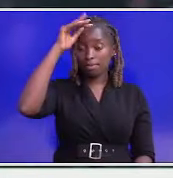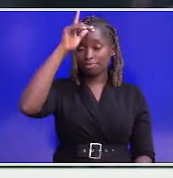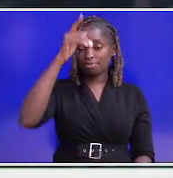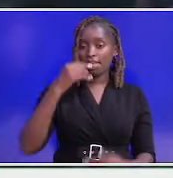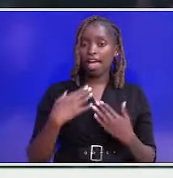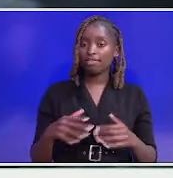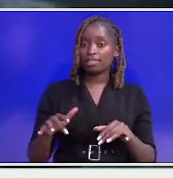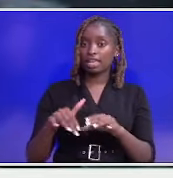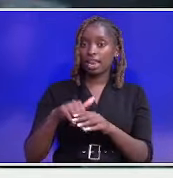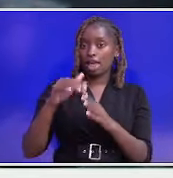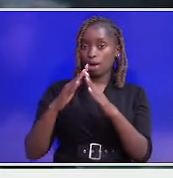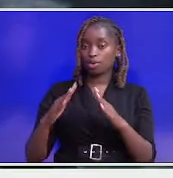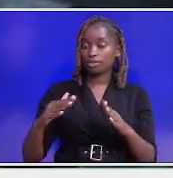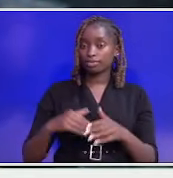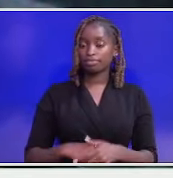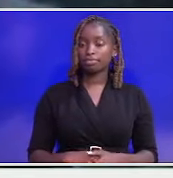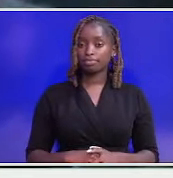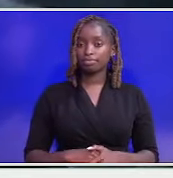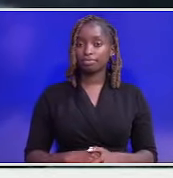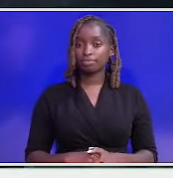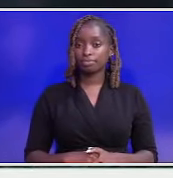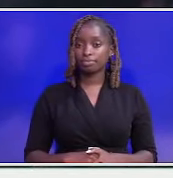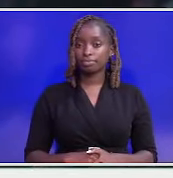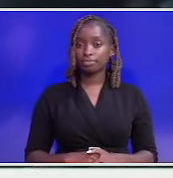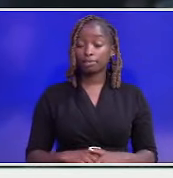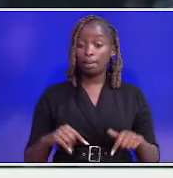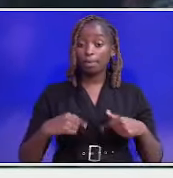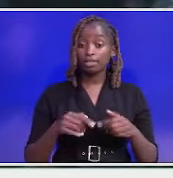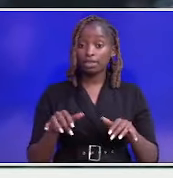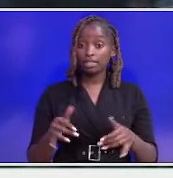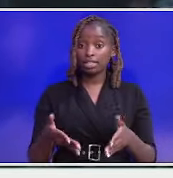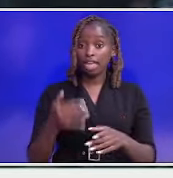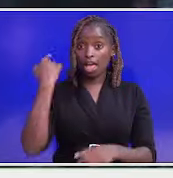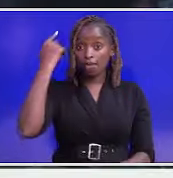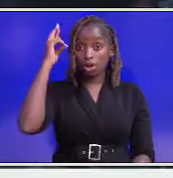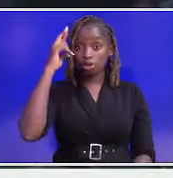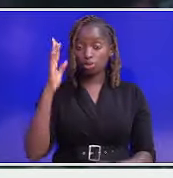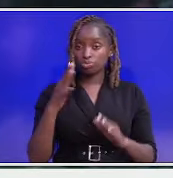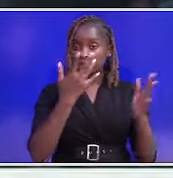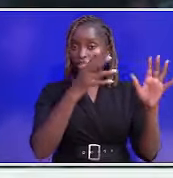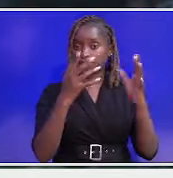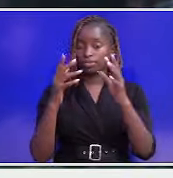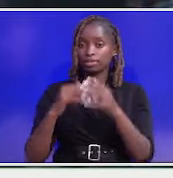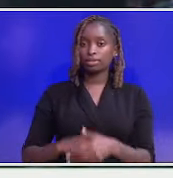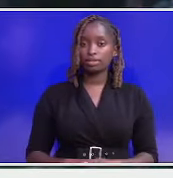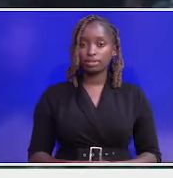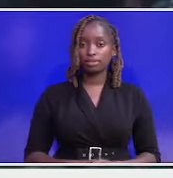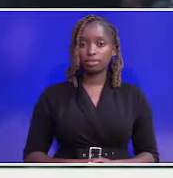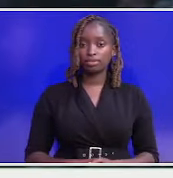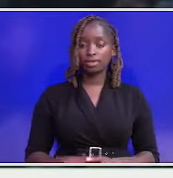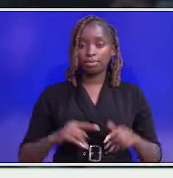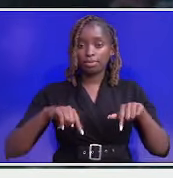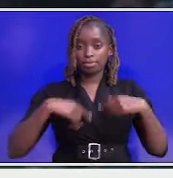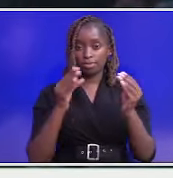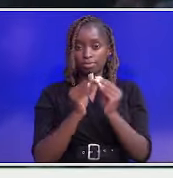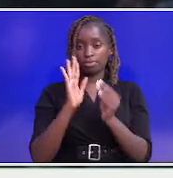Mekaa hapa kwa sherehe ya mtoto wetu. Sisi ni wasa wa namba, mimi ni namba 5, huyu ni